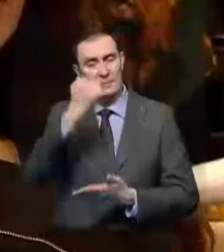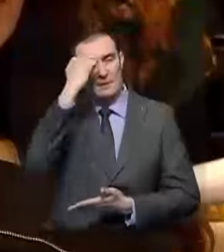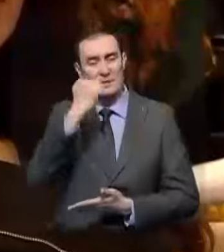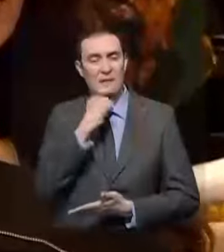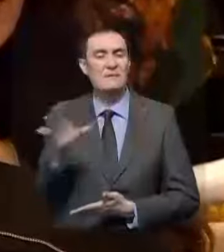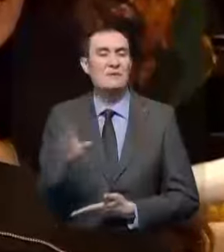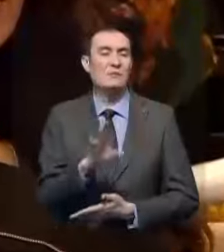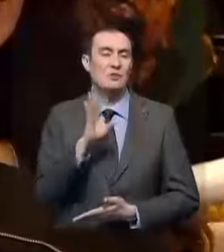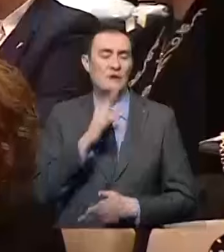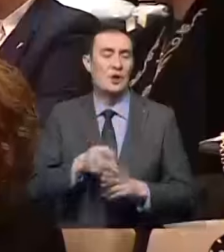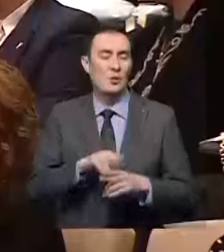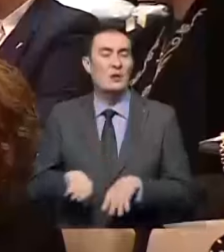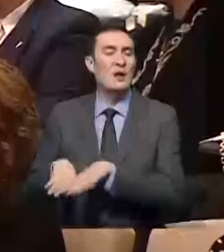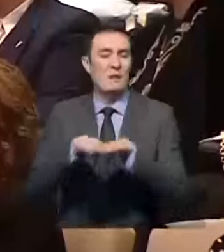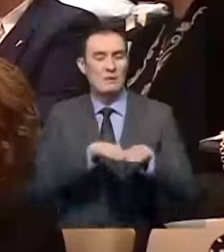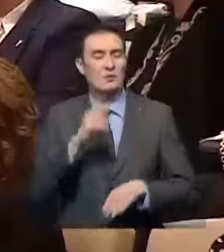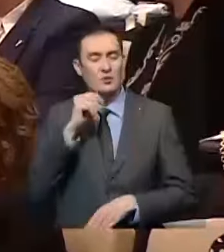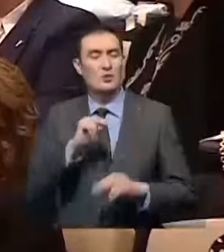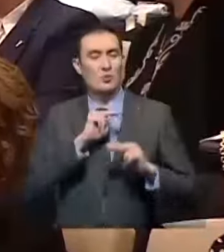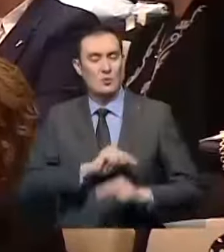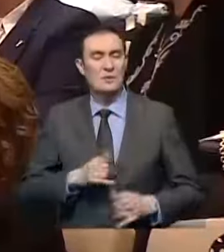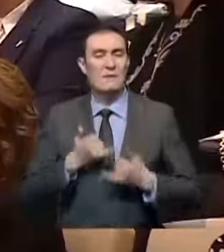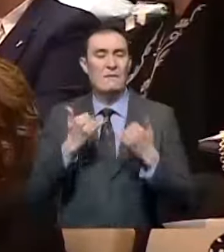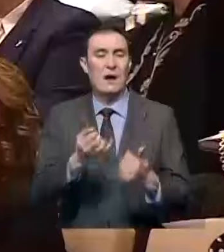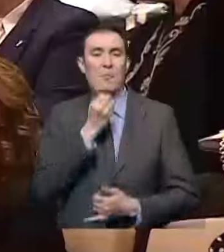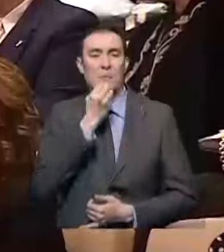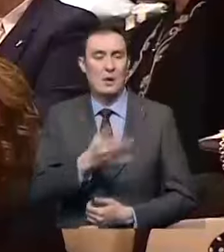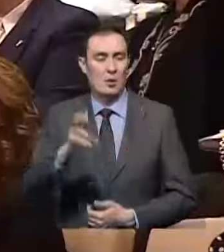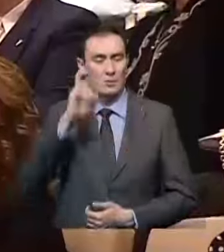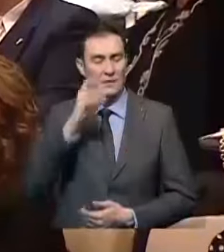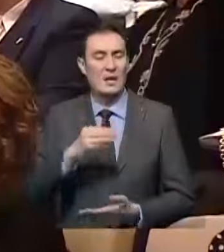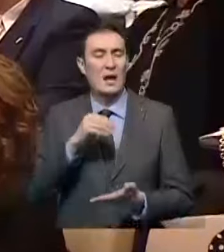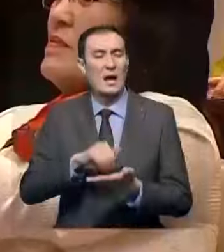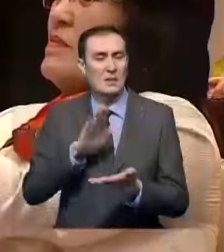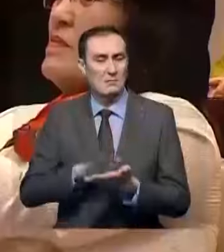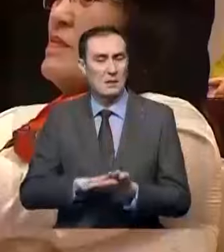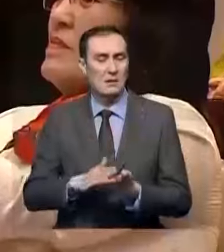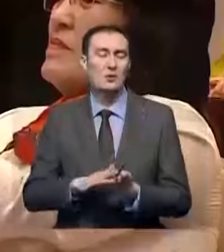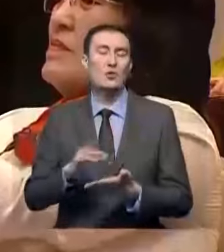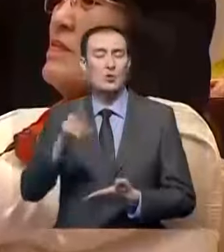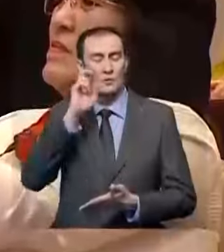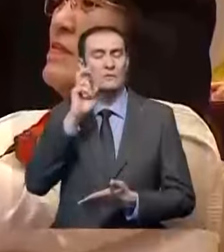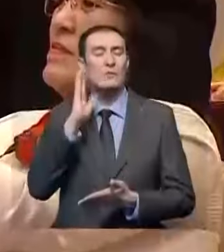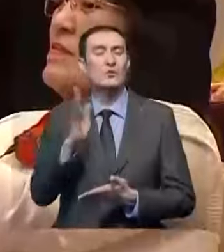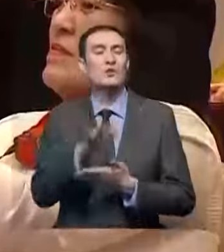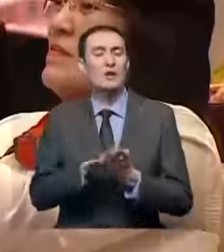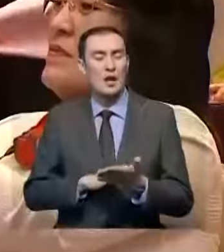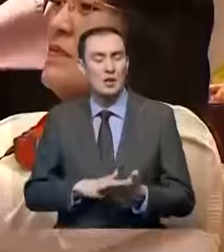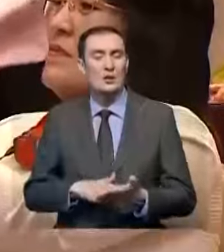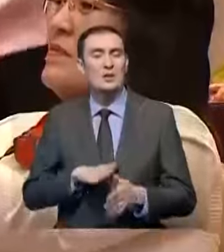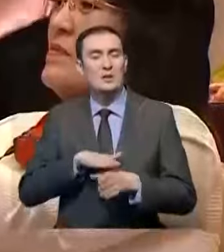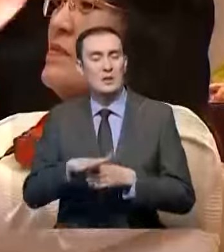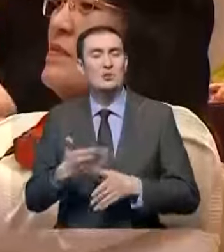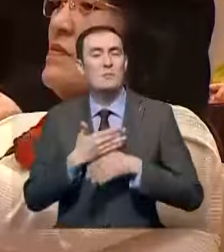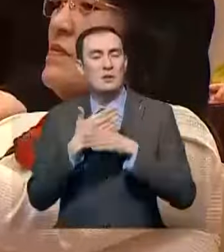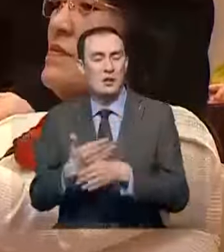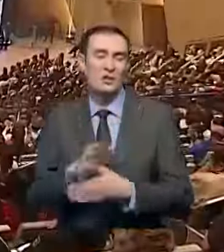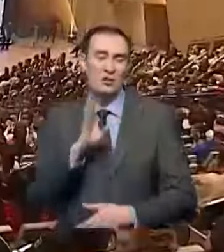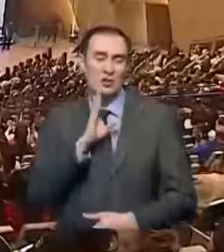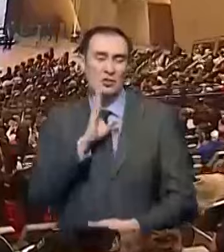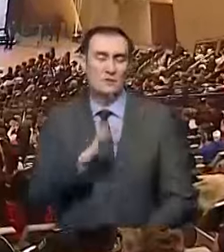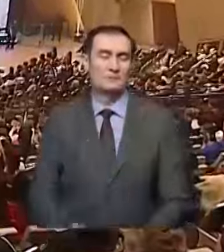всем дамам, которые наравне с мужчинами трудятся во благо страны, и отметил, что государство и дальше будет делать все, чтобы поддержать